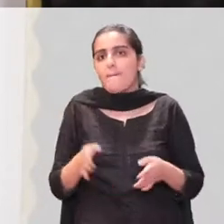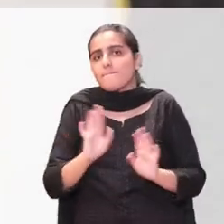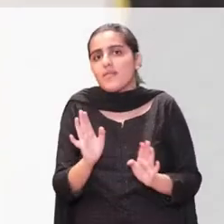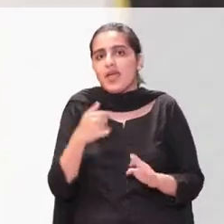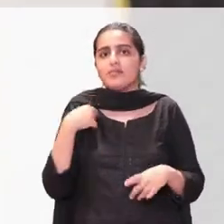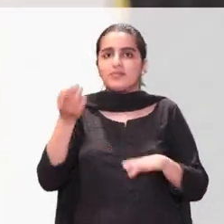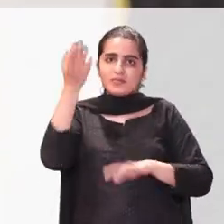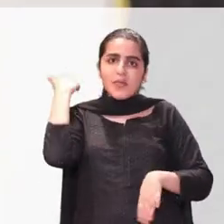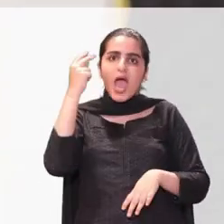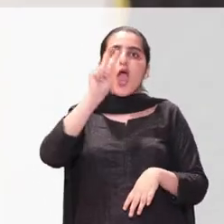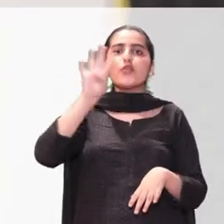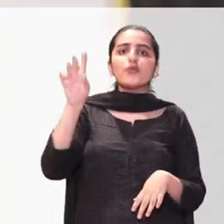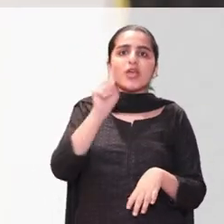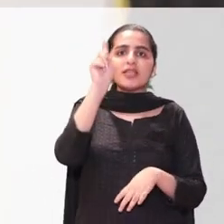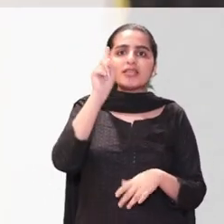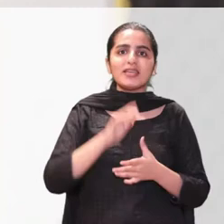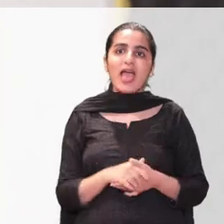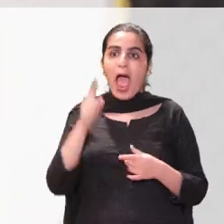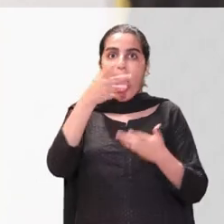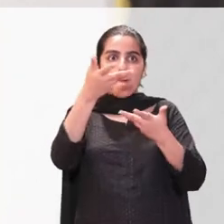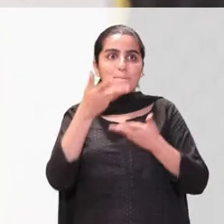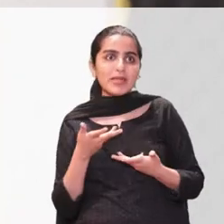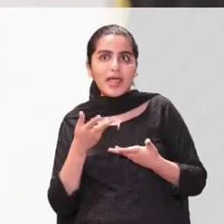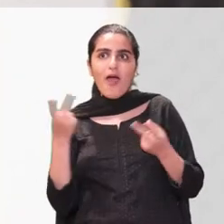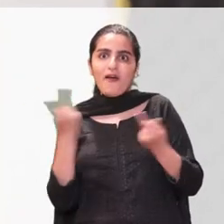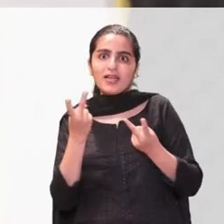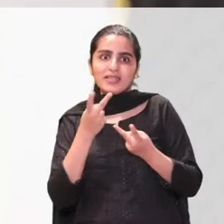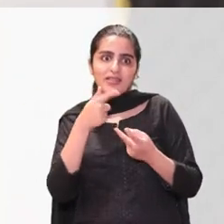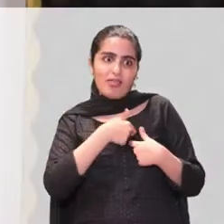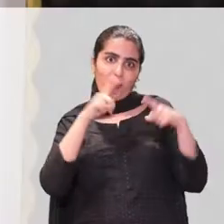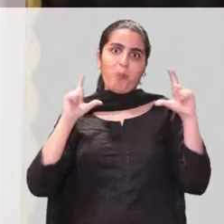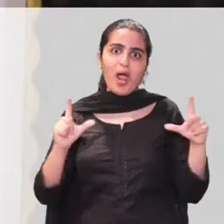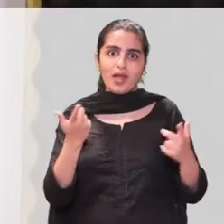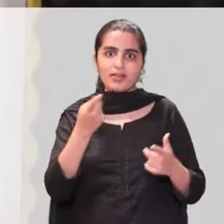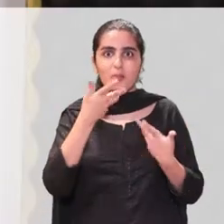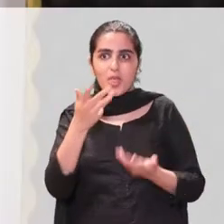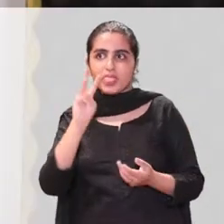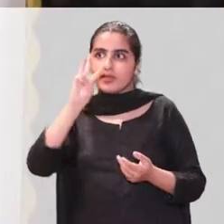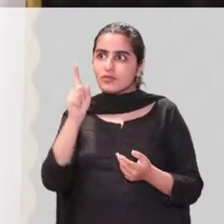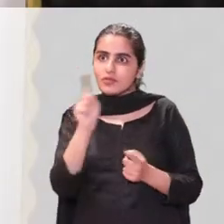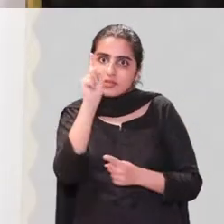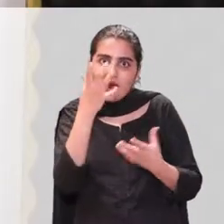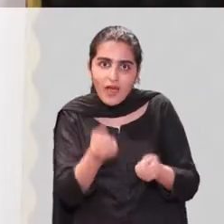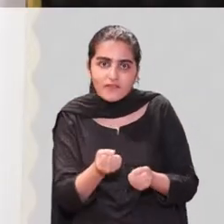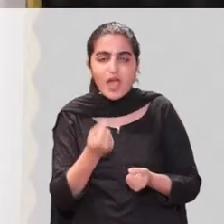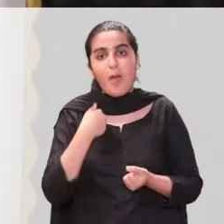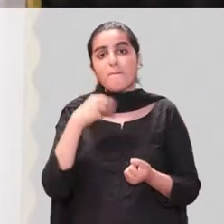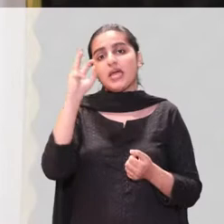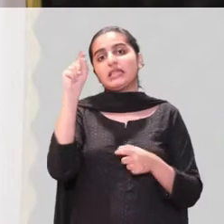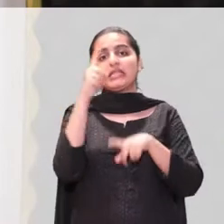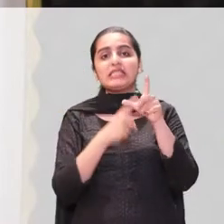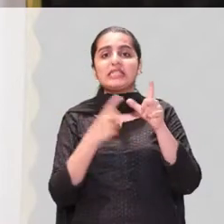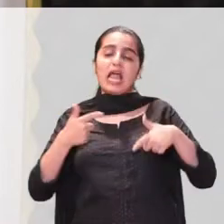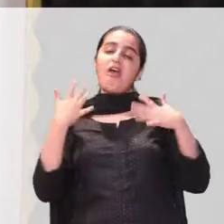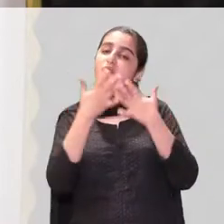मुझे सॉलिटेयर फ्यूल सेट द थर्ड एअर्रिंग के मुताबिक हमें व्रत इस साल की हूं और मैं बहुत खुश हूं सेटिंग्स शो